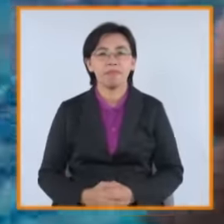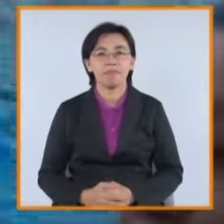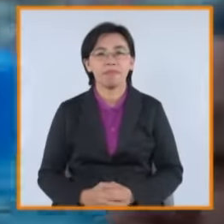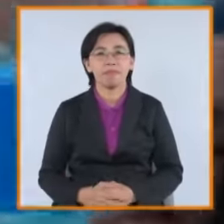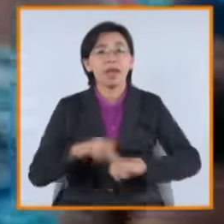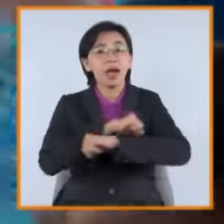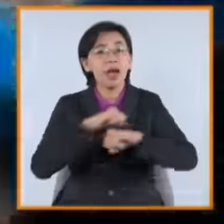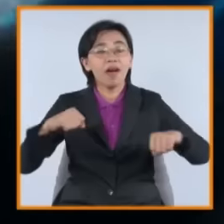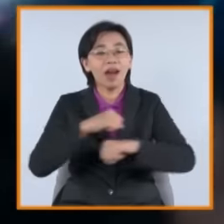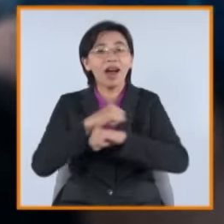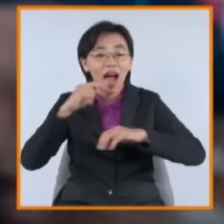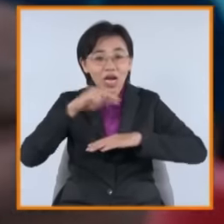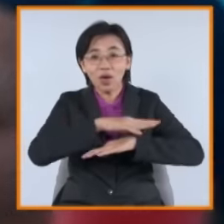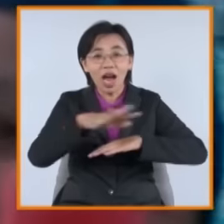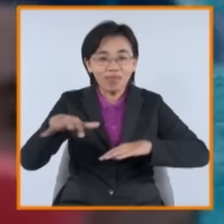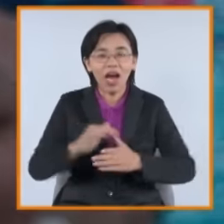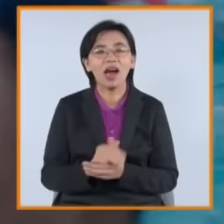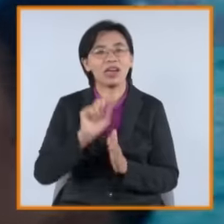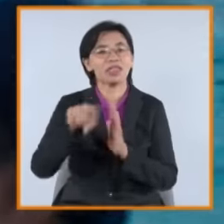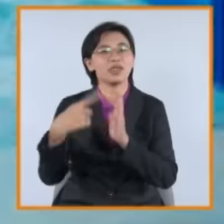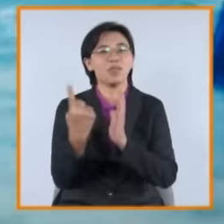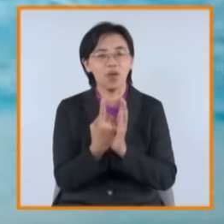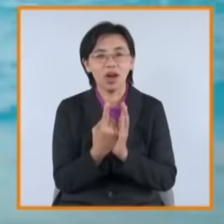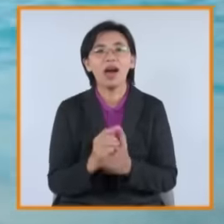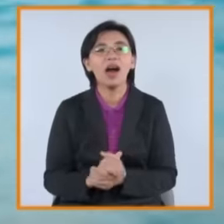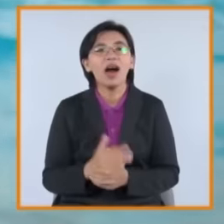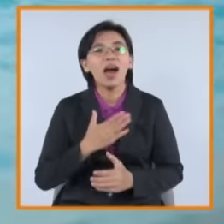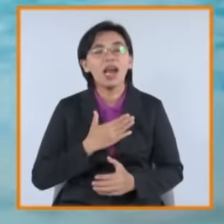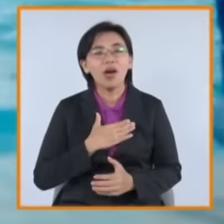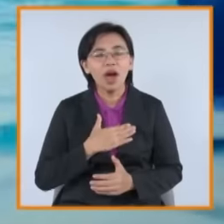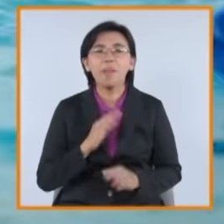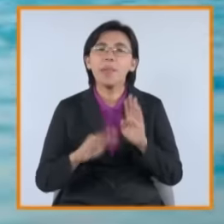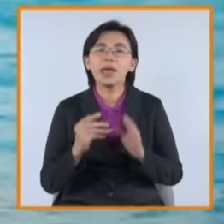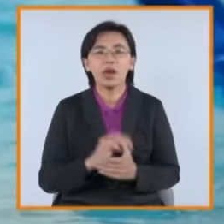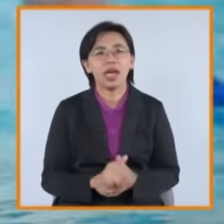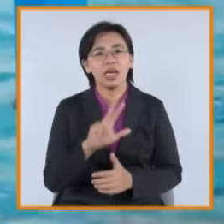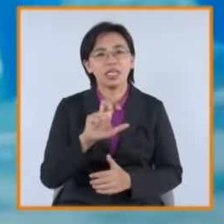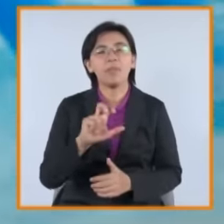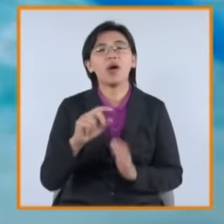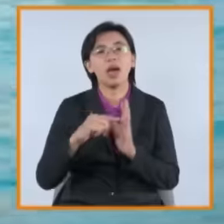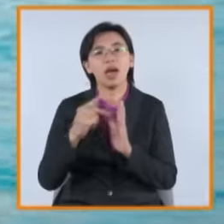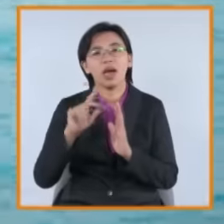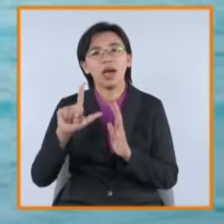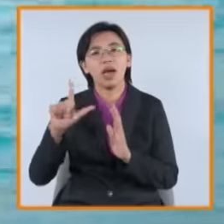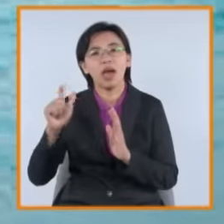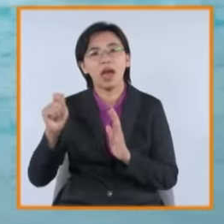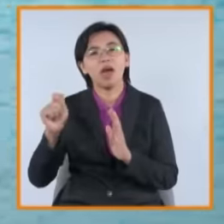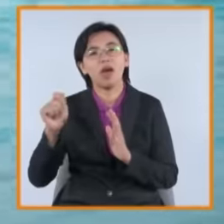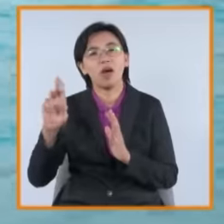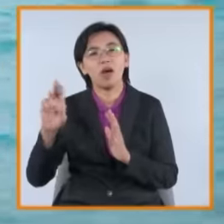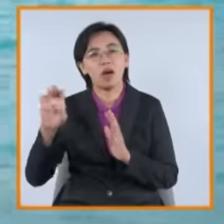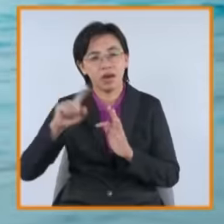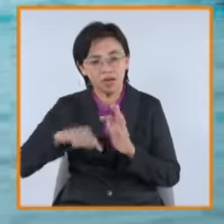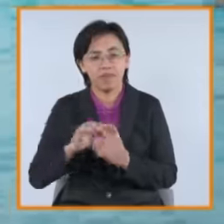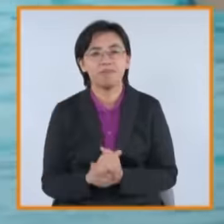การออกกำลังกายแบบ Aqua Aerobic 1ชั่วโมงสามารถเผาผลาญแคลอรี่ได้ถึงประมาณ300แคลอรี่ซึ่งแม้ว่าการออกกำลังก